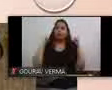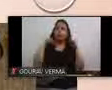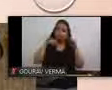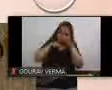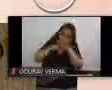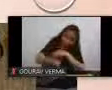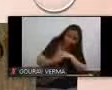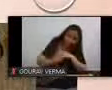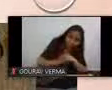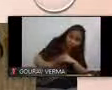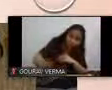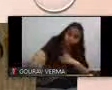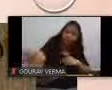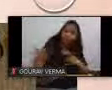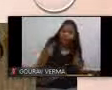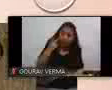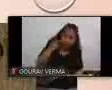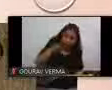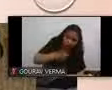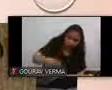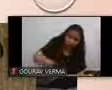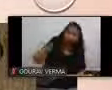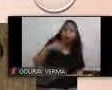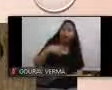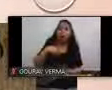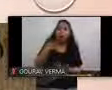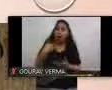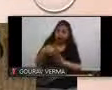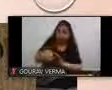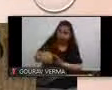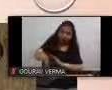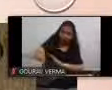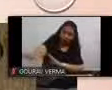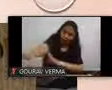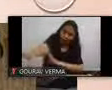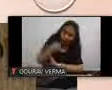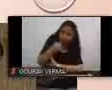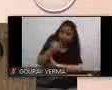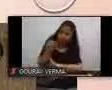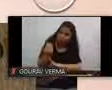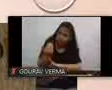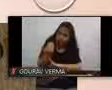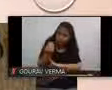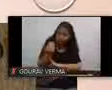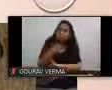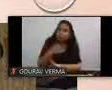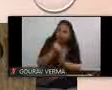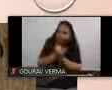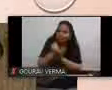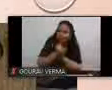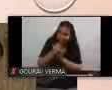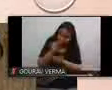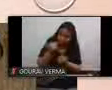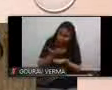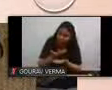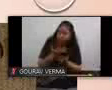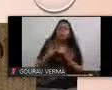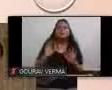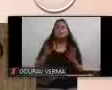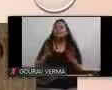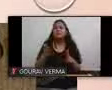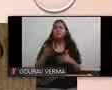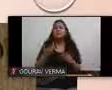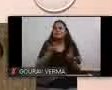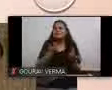कोशिश कर पाएगा कि अच्छा वहां गया है, मेरे हाथ बढ़ाने से मिल जाएगा, वो कोशिश करेगा. नो, बिकॉज